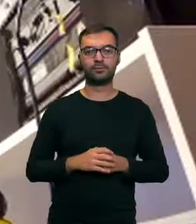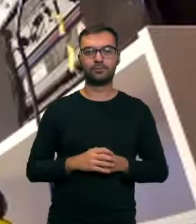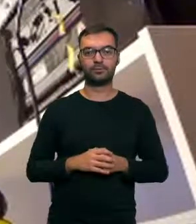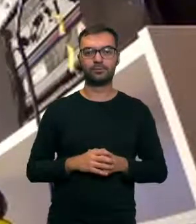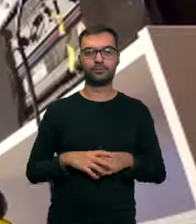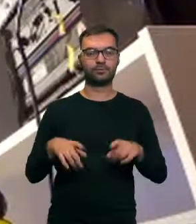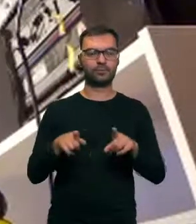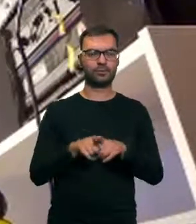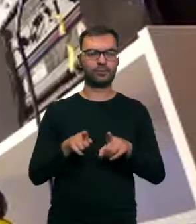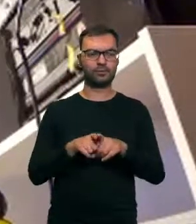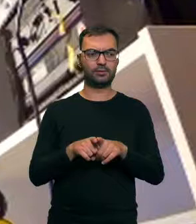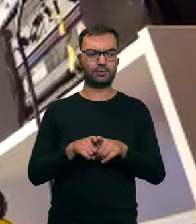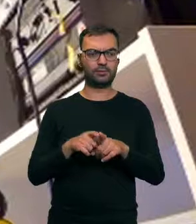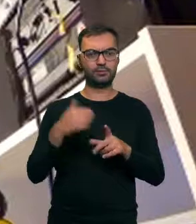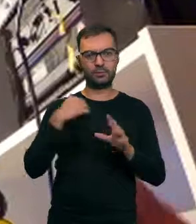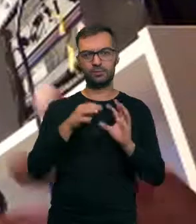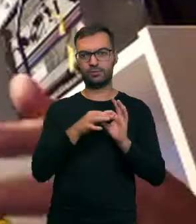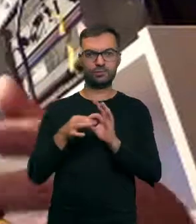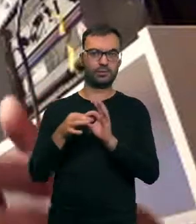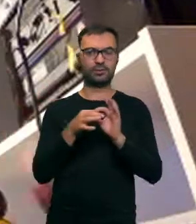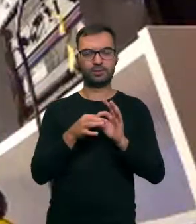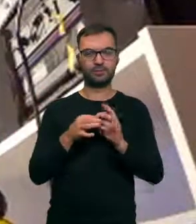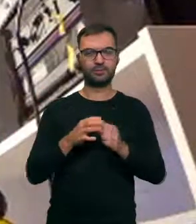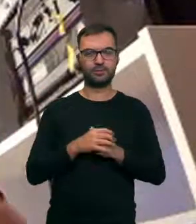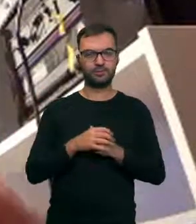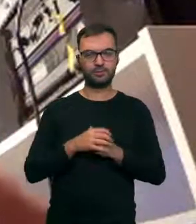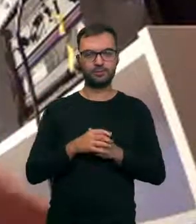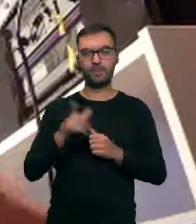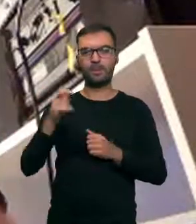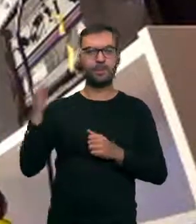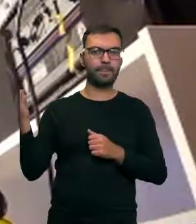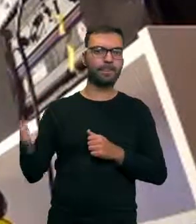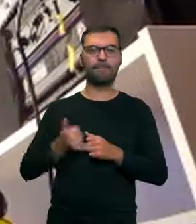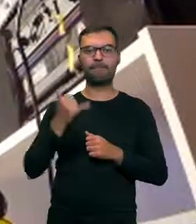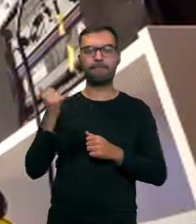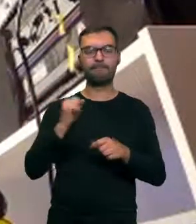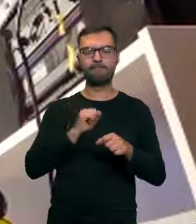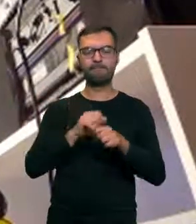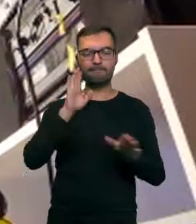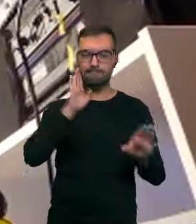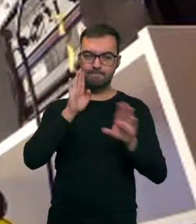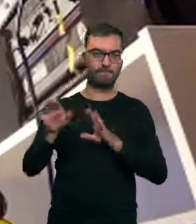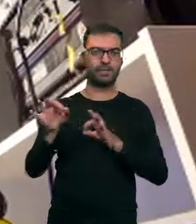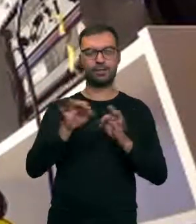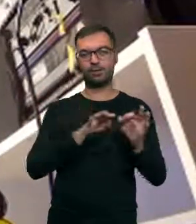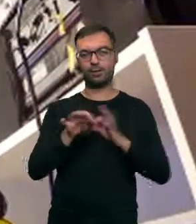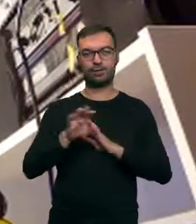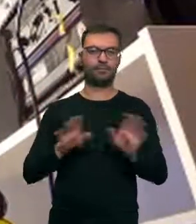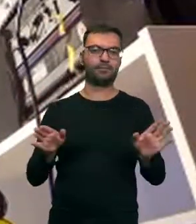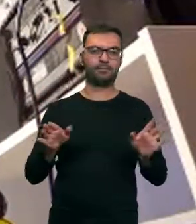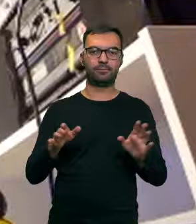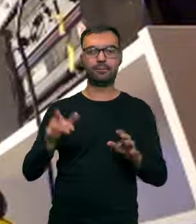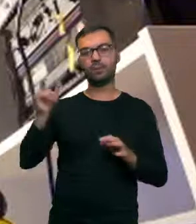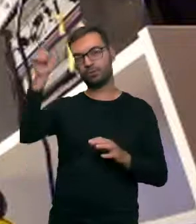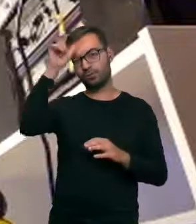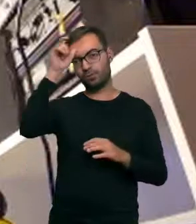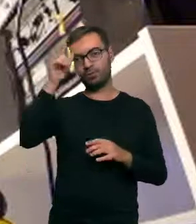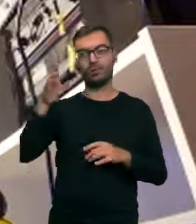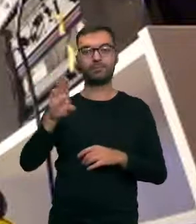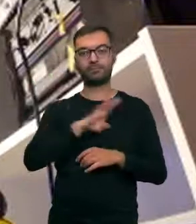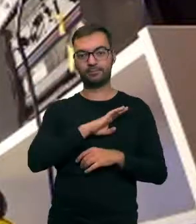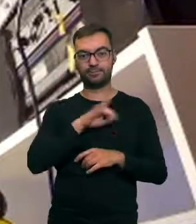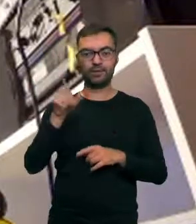widzę taki związek, to jest zawsze jest ta sama śpiewka. Jak człowiek ginie